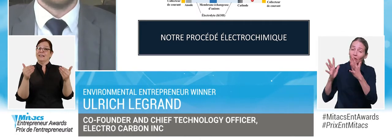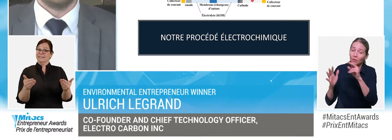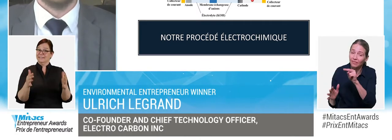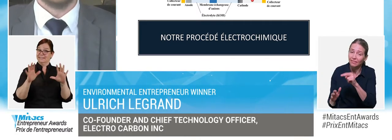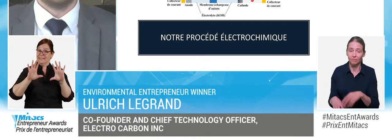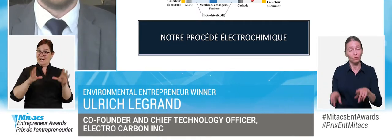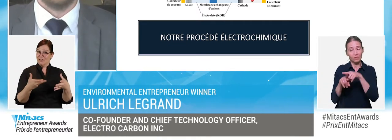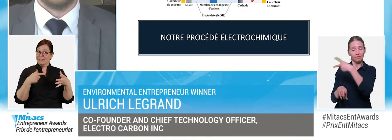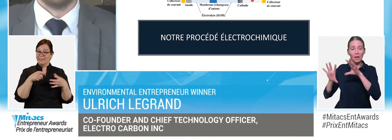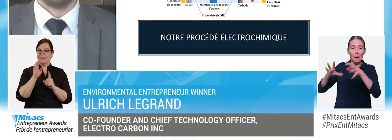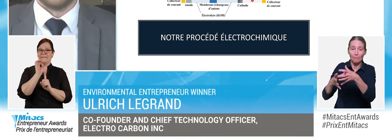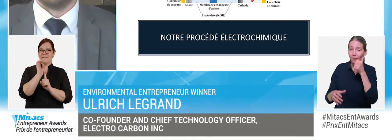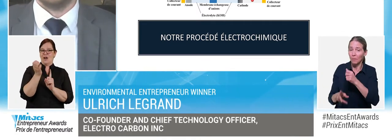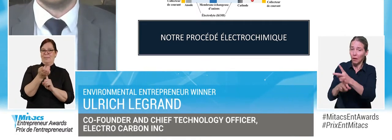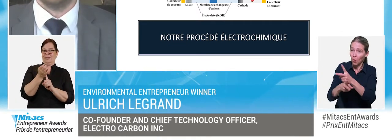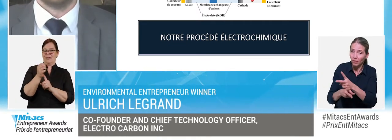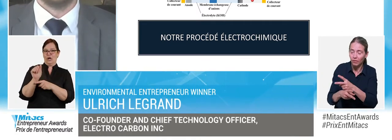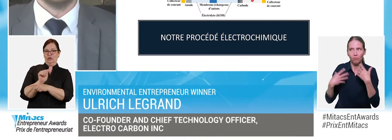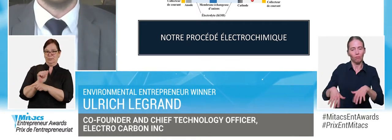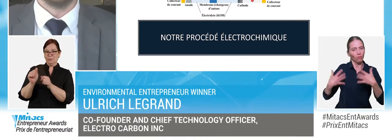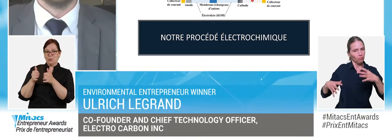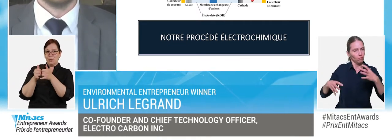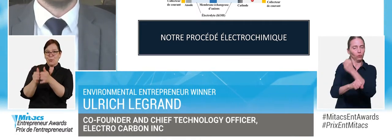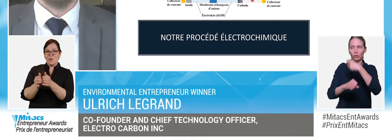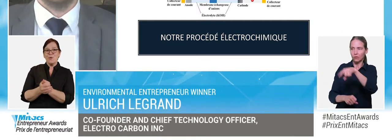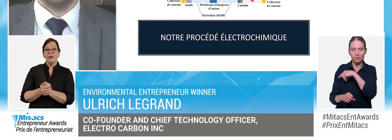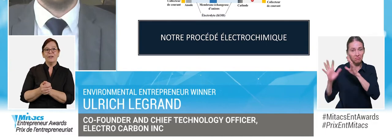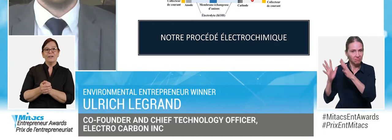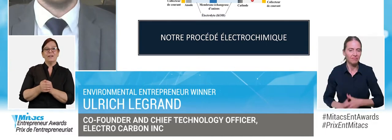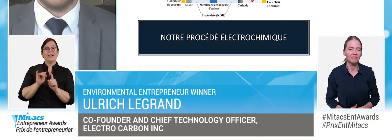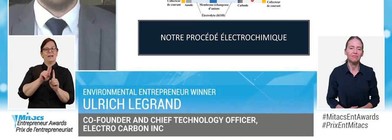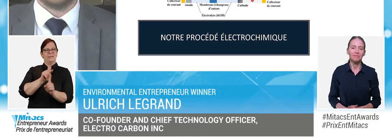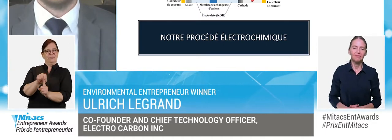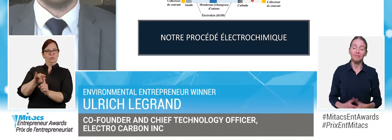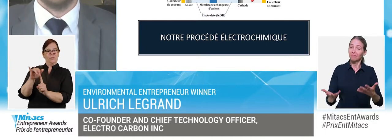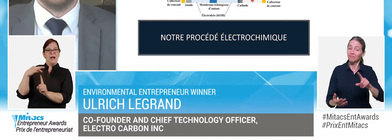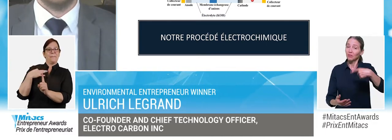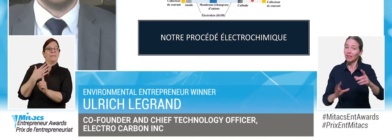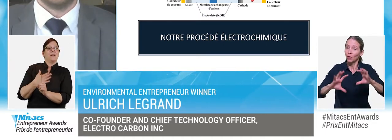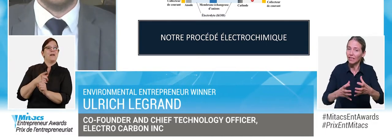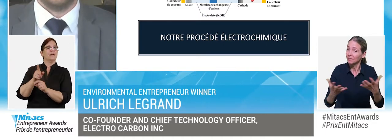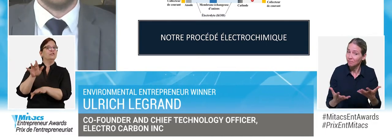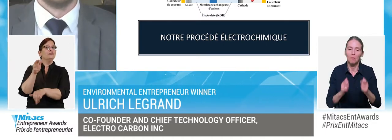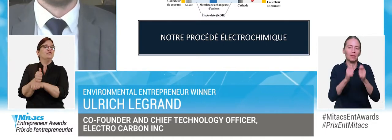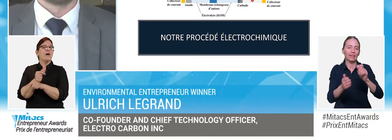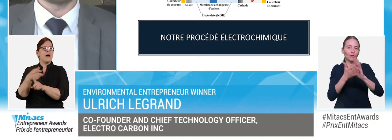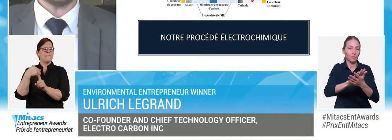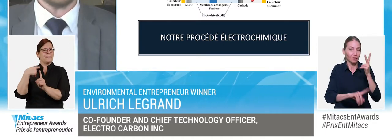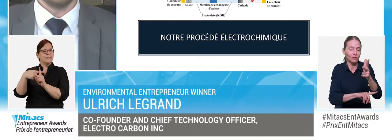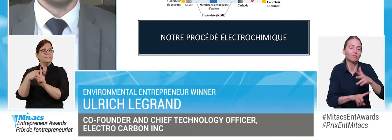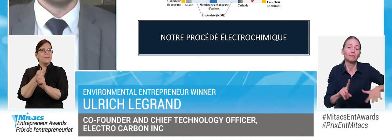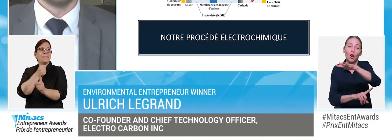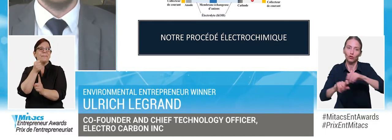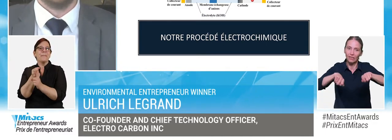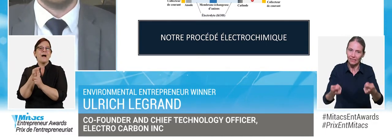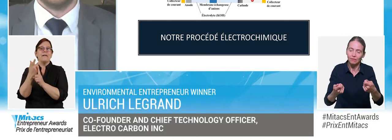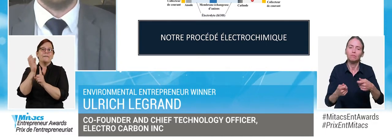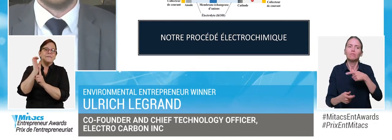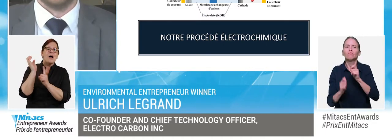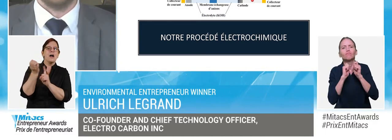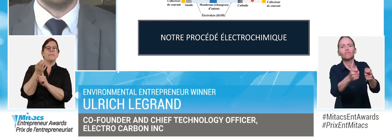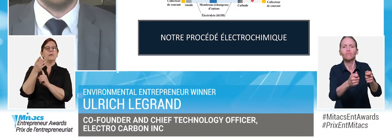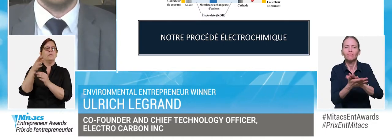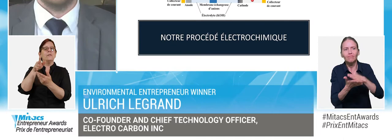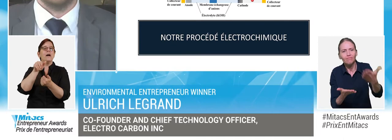est transformé en acide formique. Un produit chimique possédant de nombreuses applications industrielles ainsi que des